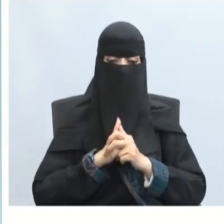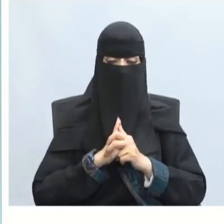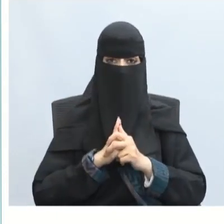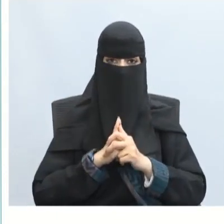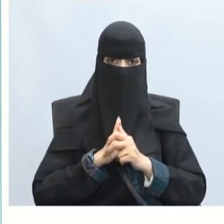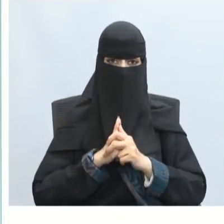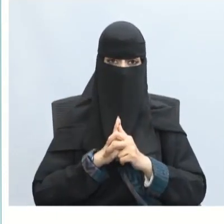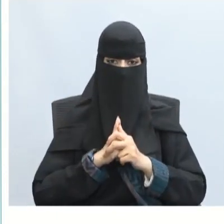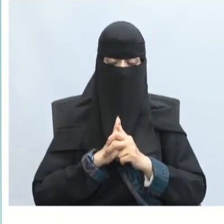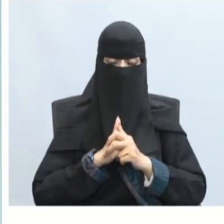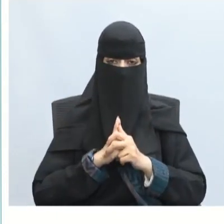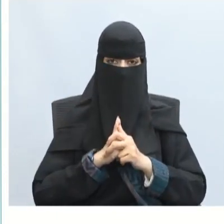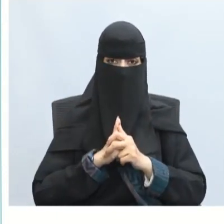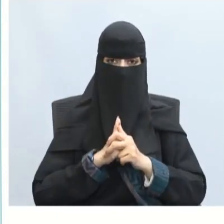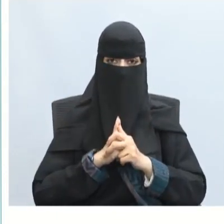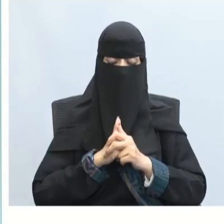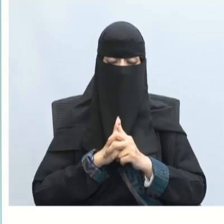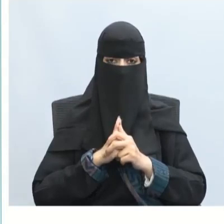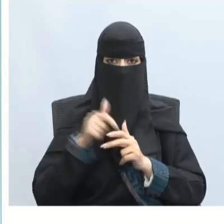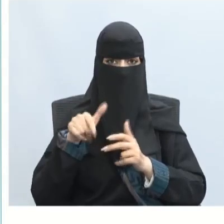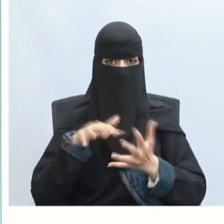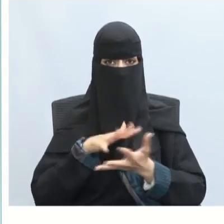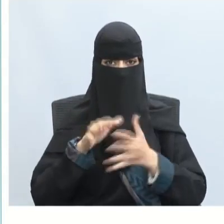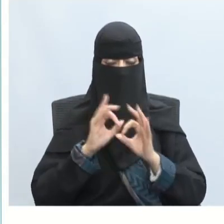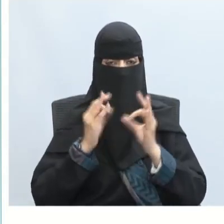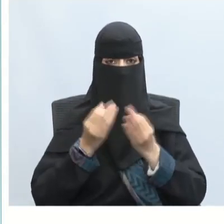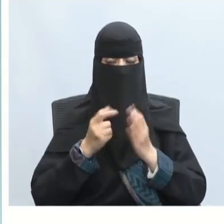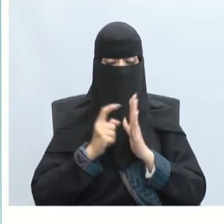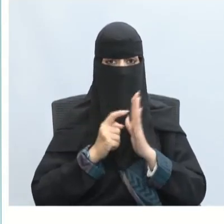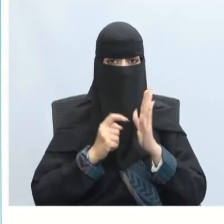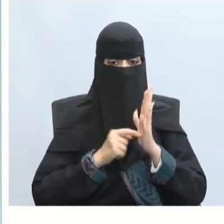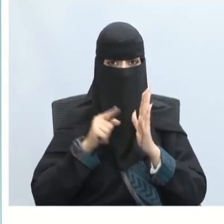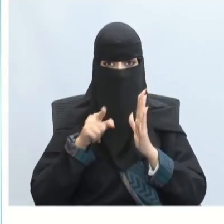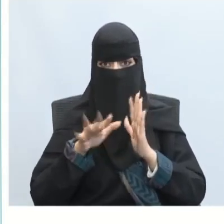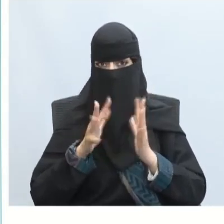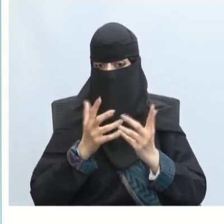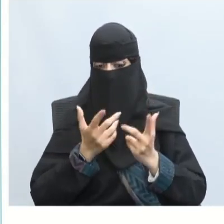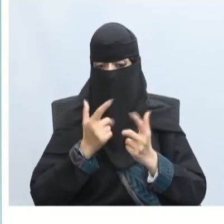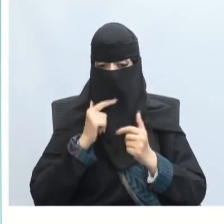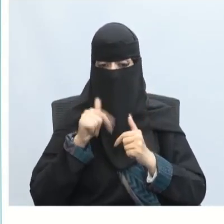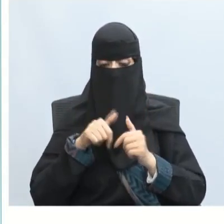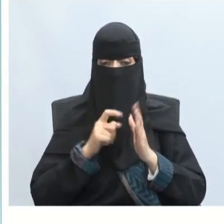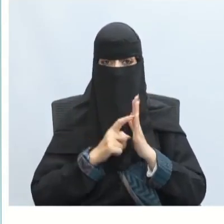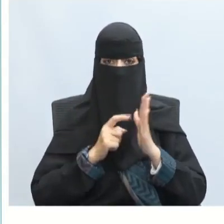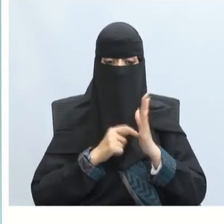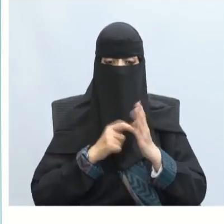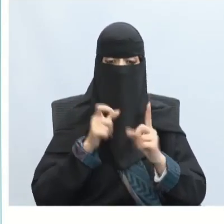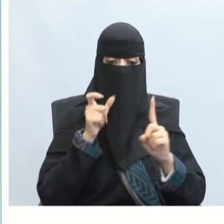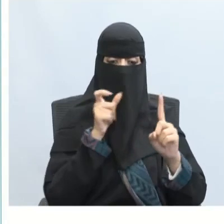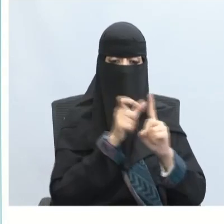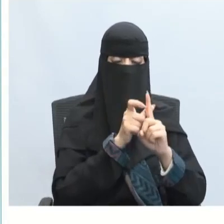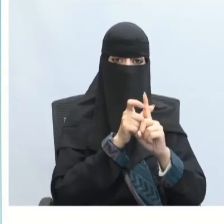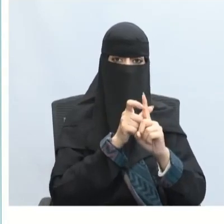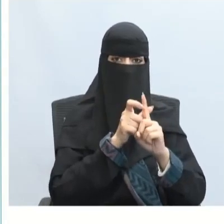دون اذنهم هذه المشكله المجتمعيه الثانيه الاساءه للاخرين الدخول غير مشروع الى